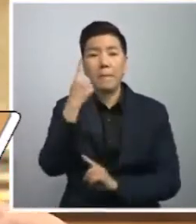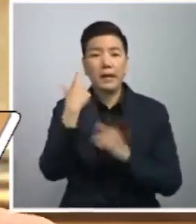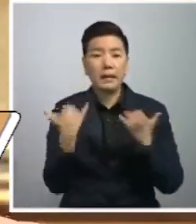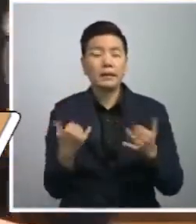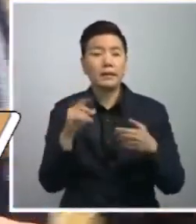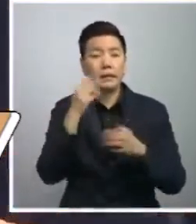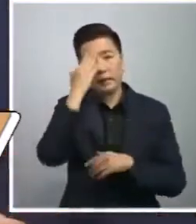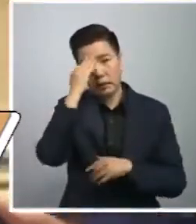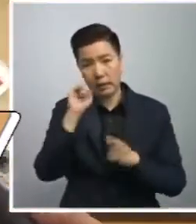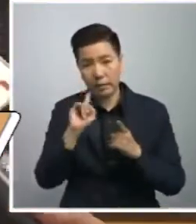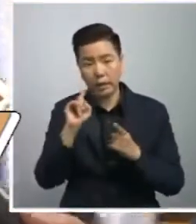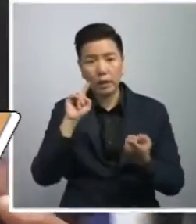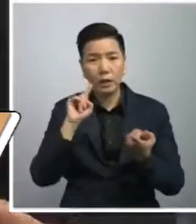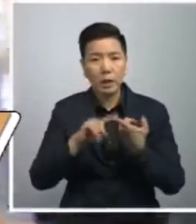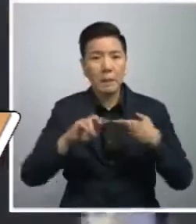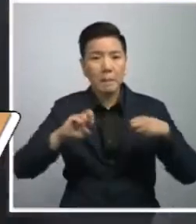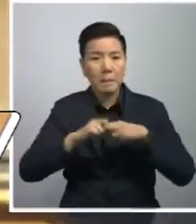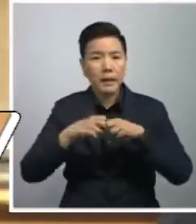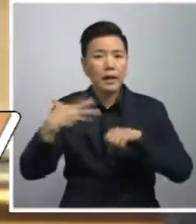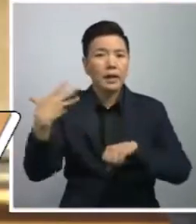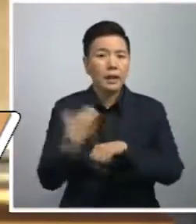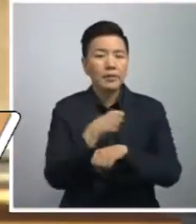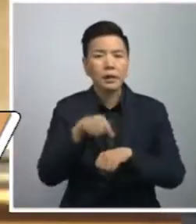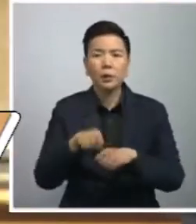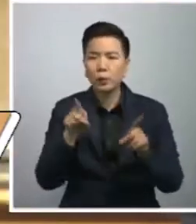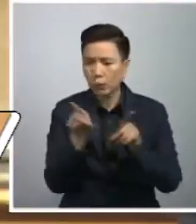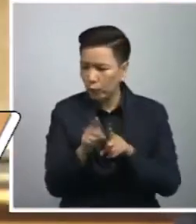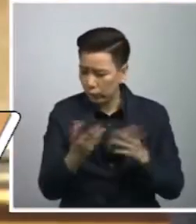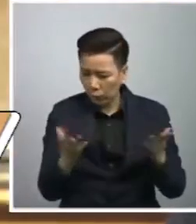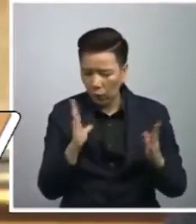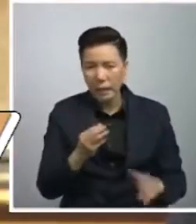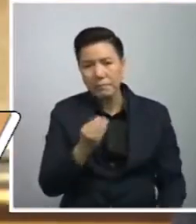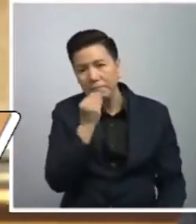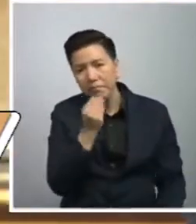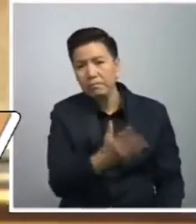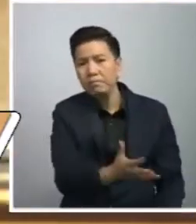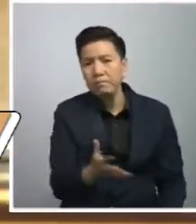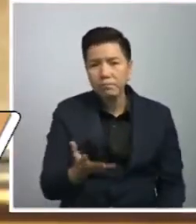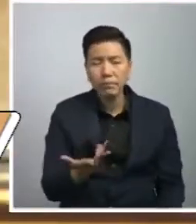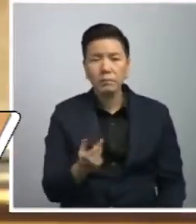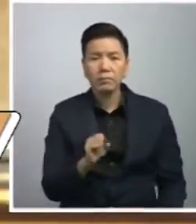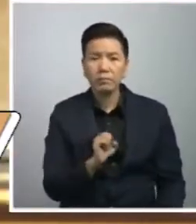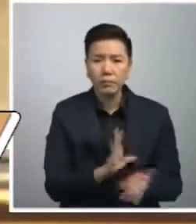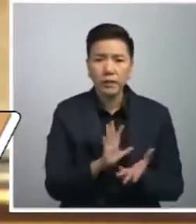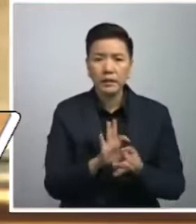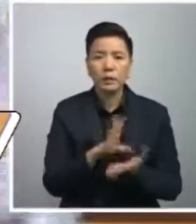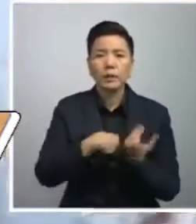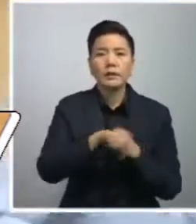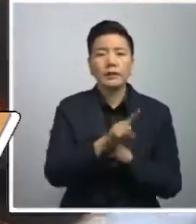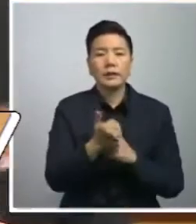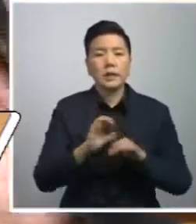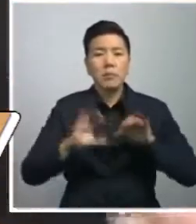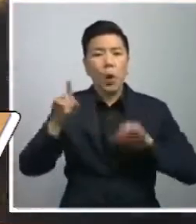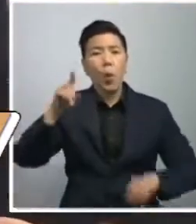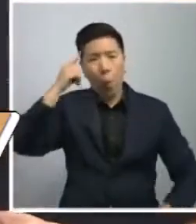พื่อป้องกันปัญหาการเมืองซึ่งเกิดจากการอดอยากเกิดจากผลกระทบทางเศรษฐกิจรัฐบาล